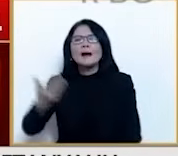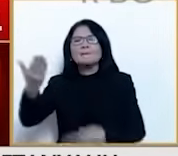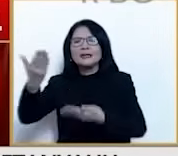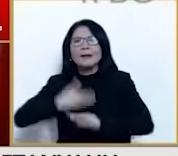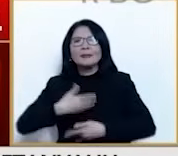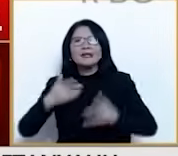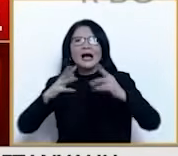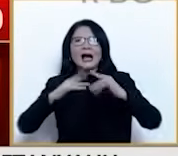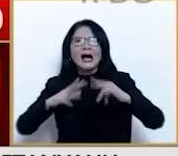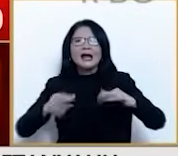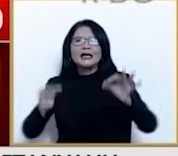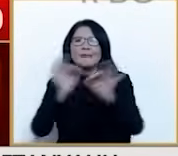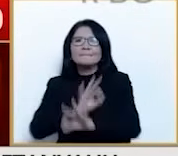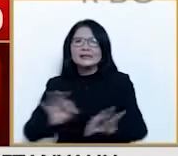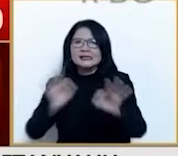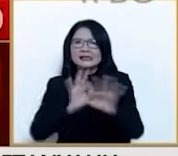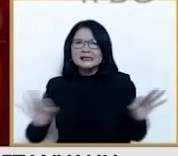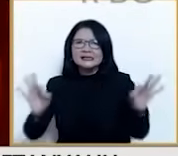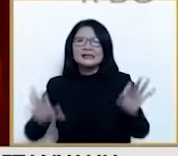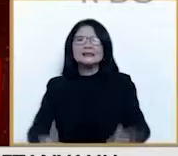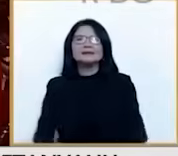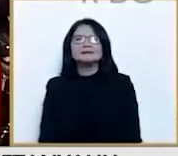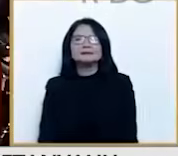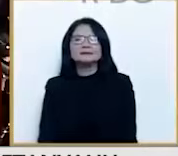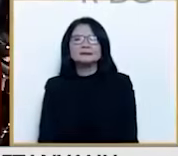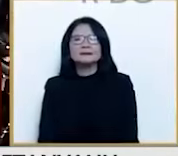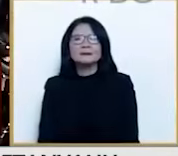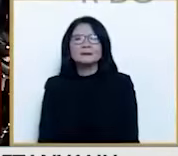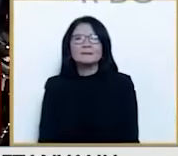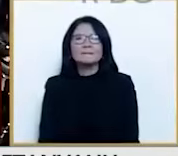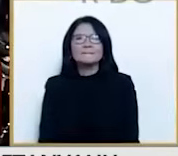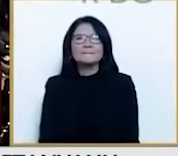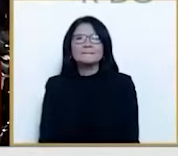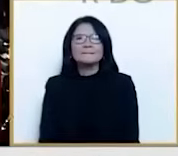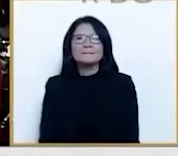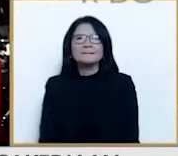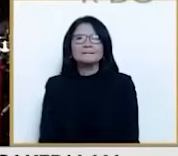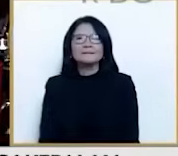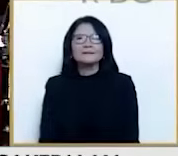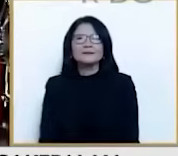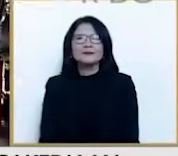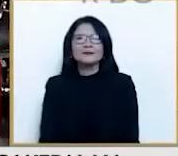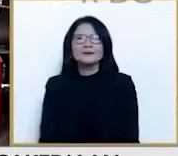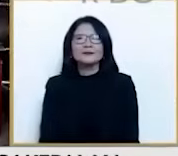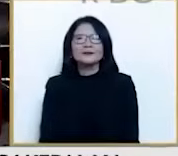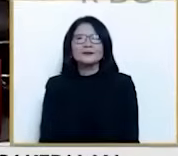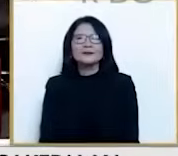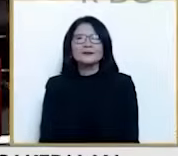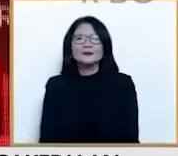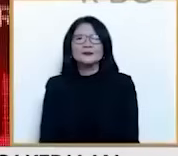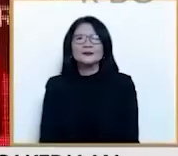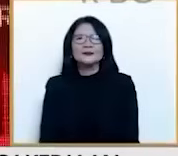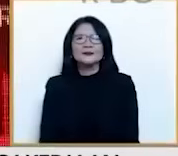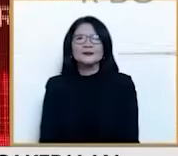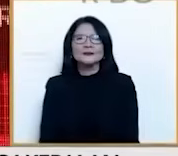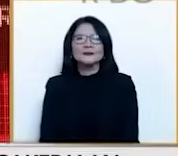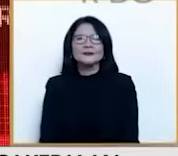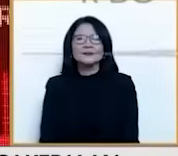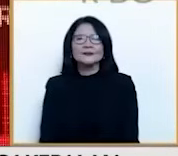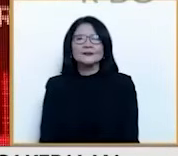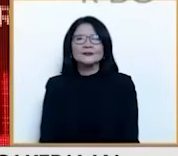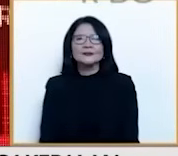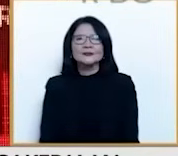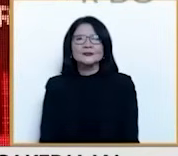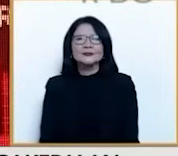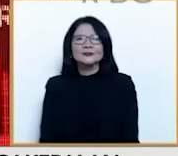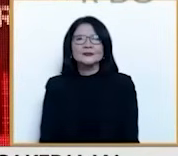bersih, menurut saya, kalau itu bisa kita lakukan. Baik, mohon maaf Bapak, waktu sudah habis. Terima kasih sudah memberikan jawaban ataupun juga